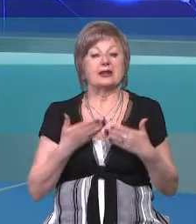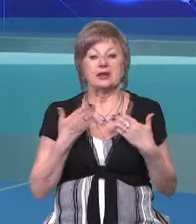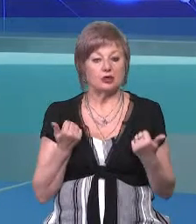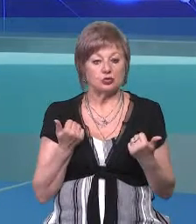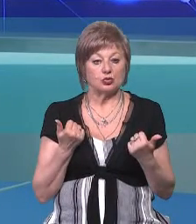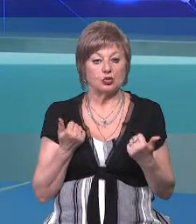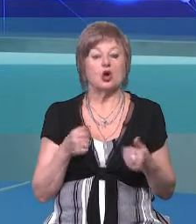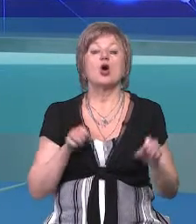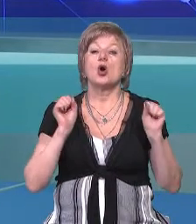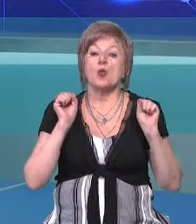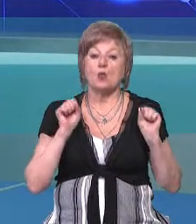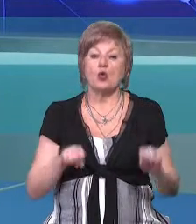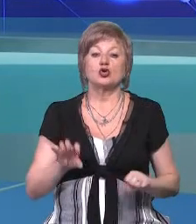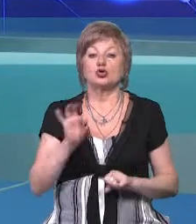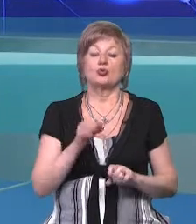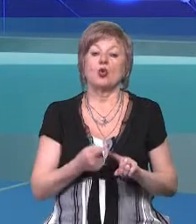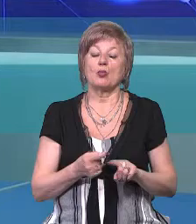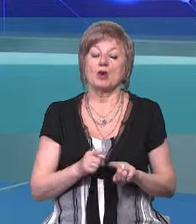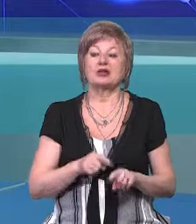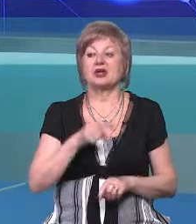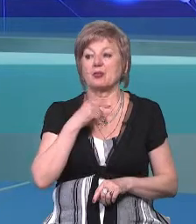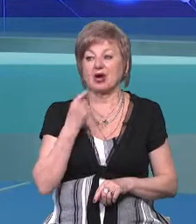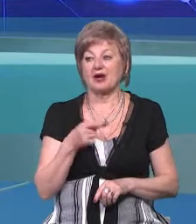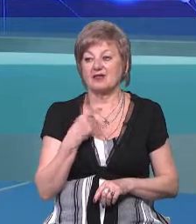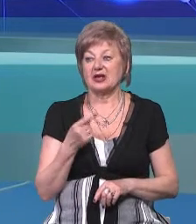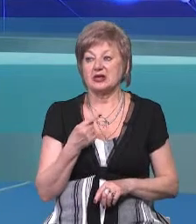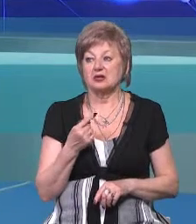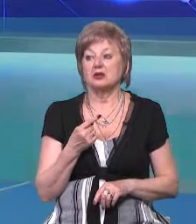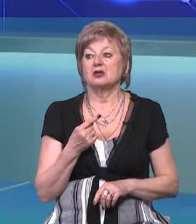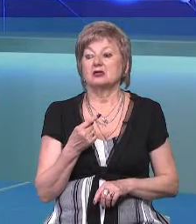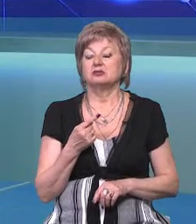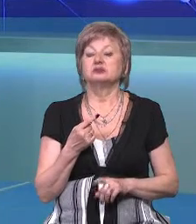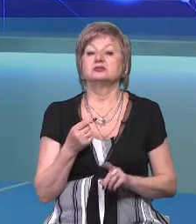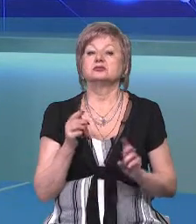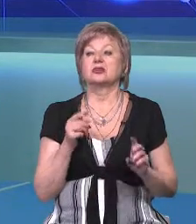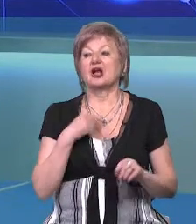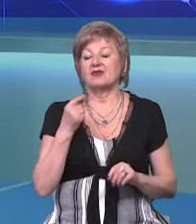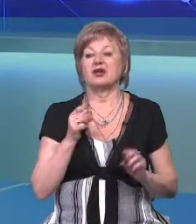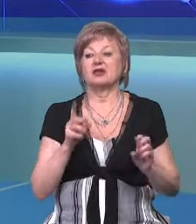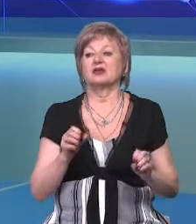немає. Ми можемо про це казати, про цей термін, як